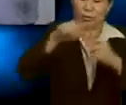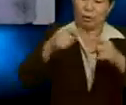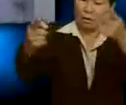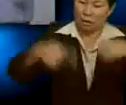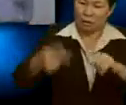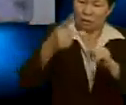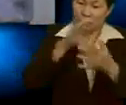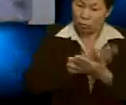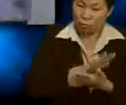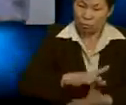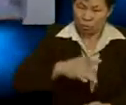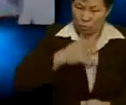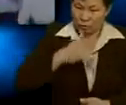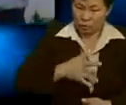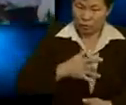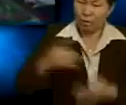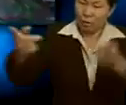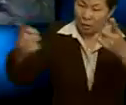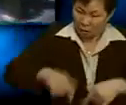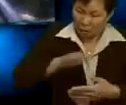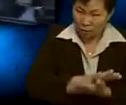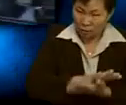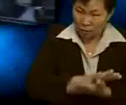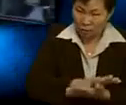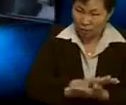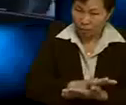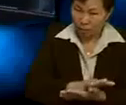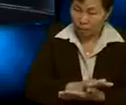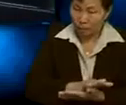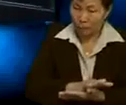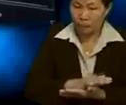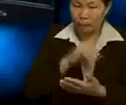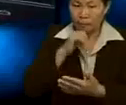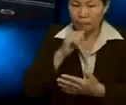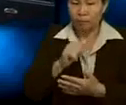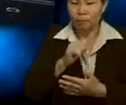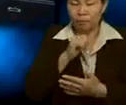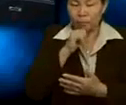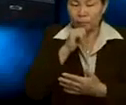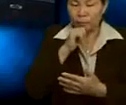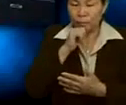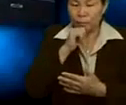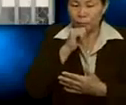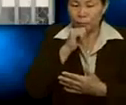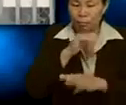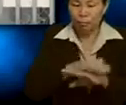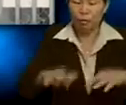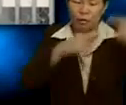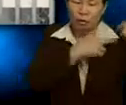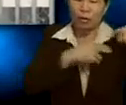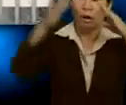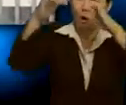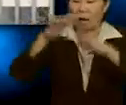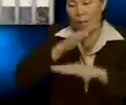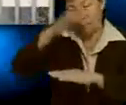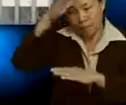ke sekolah juga, dia merasakan bahawa dah hadir ke sekolah, dia tak memandang itu sebagai amanah. Harapan ibu apa,